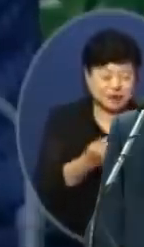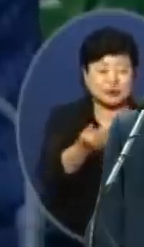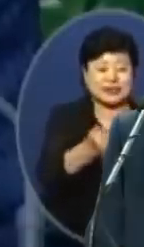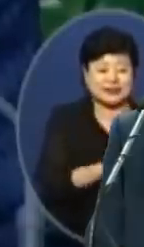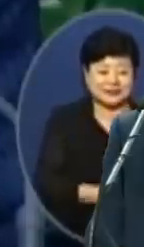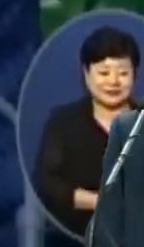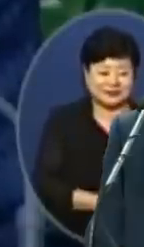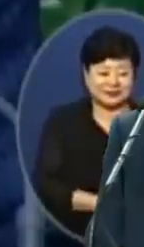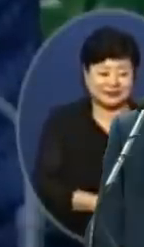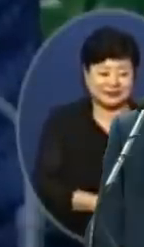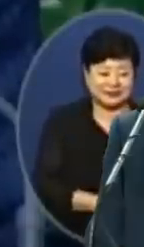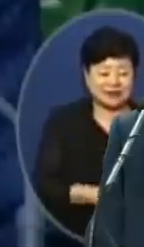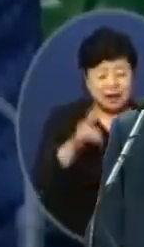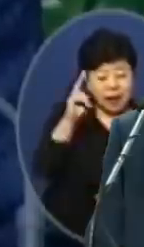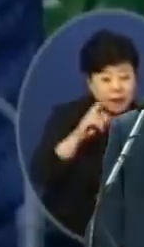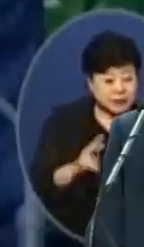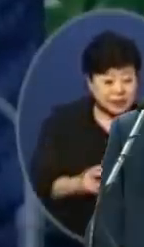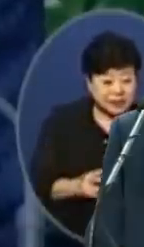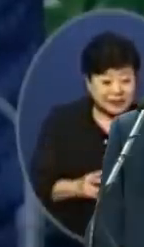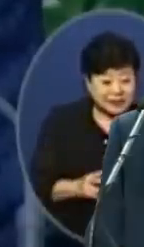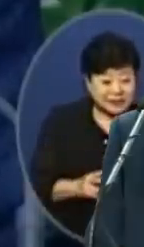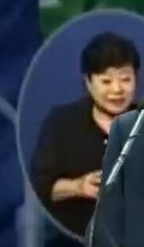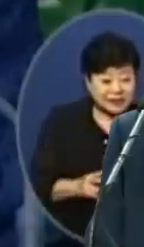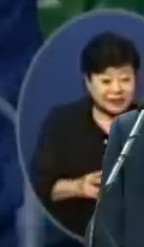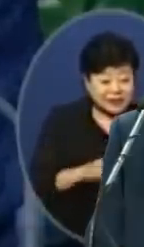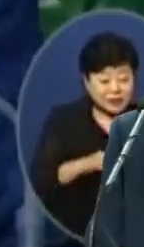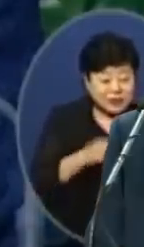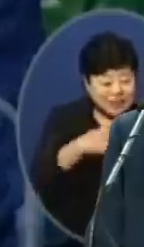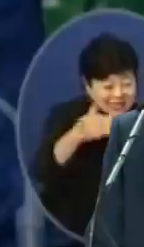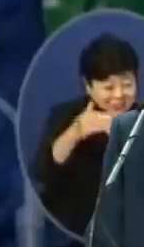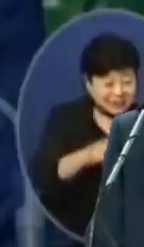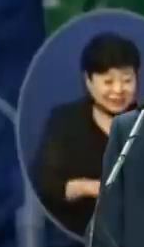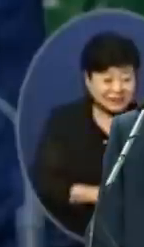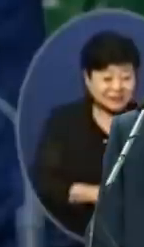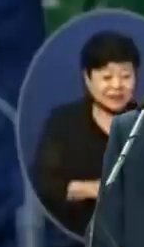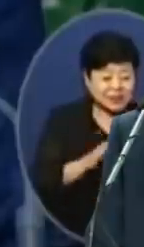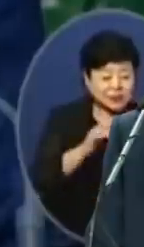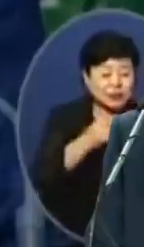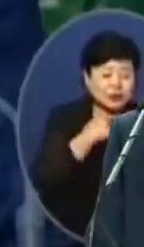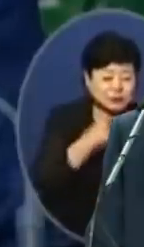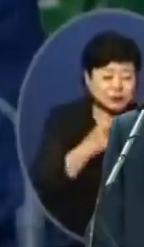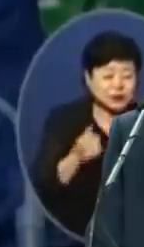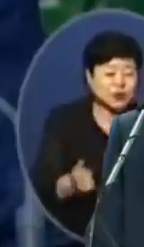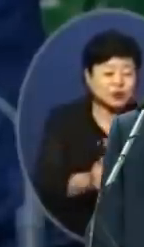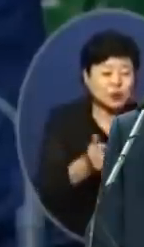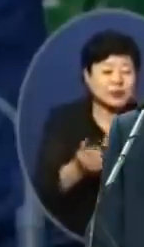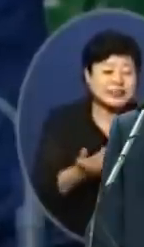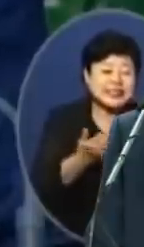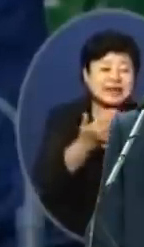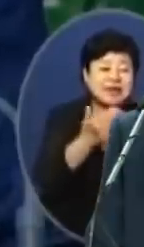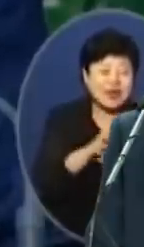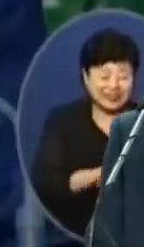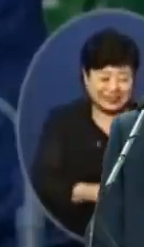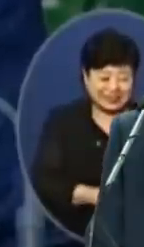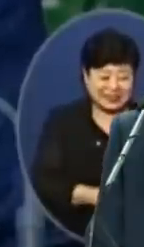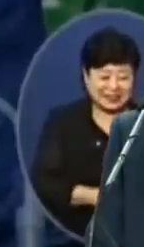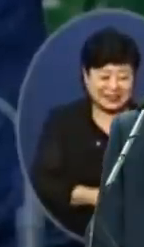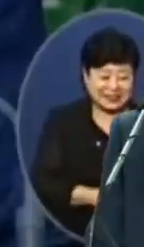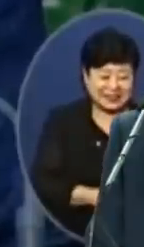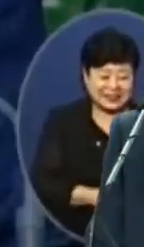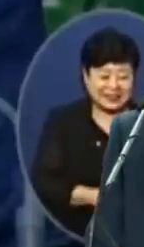것입니다. 갑자기 이웃에 가서 전도하고 싶다는 소원이 일어나면,